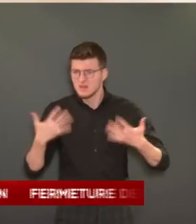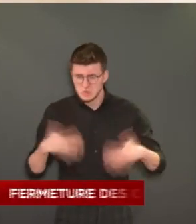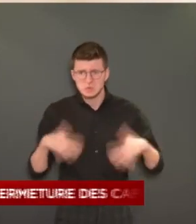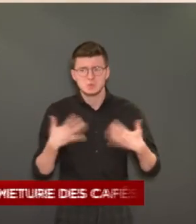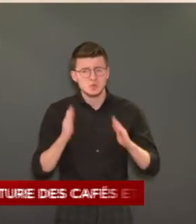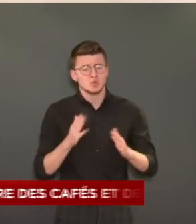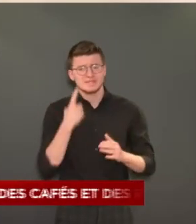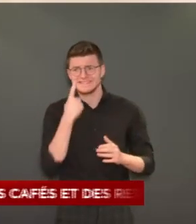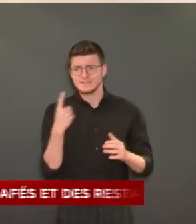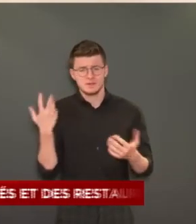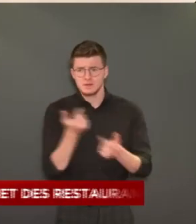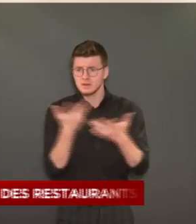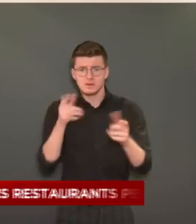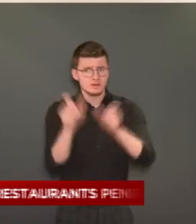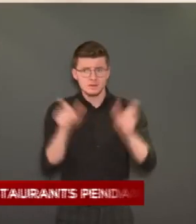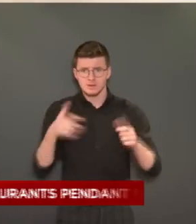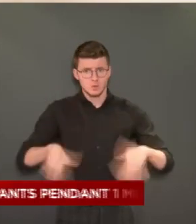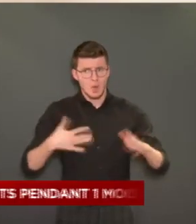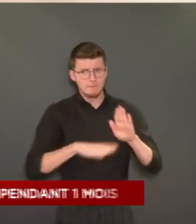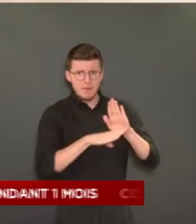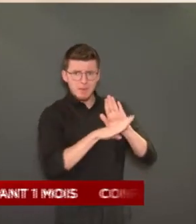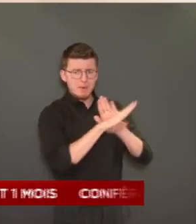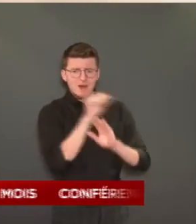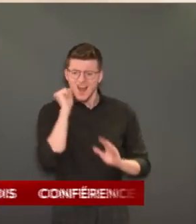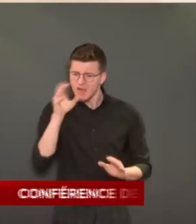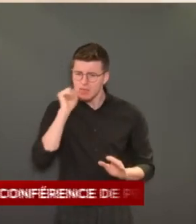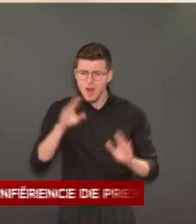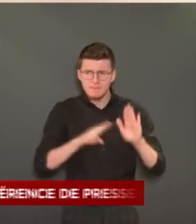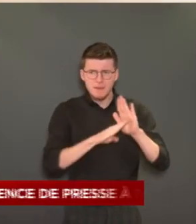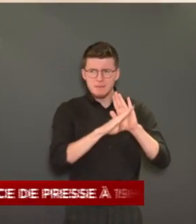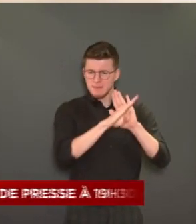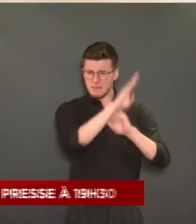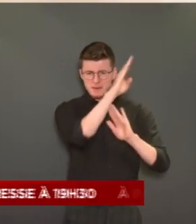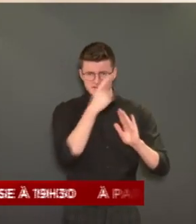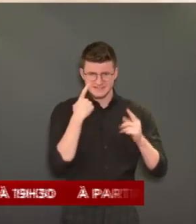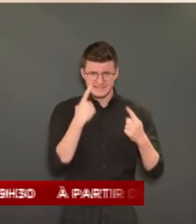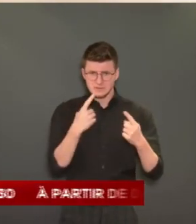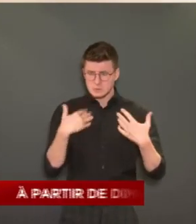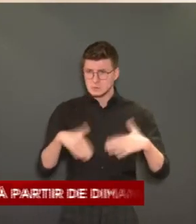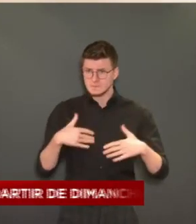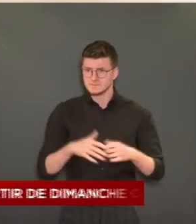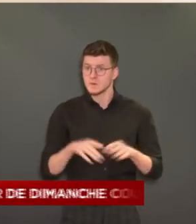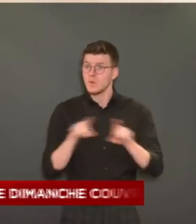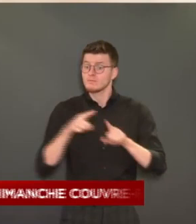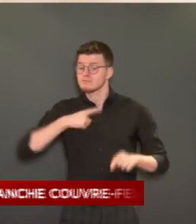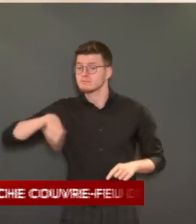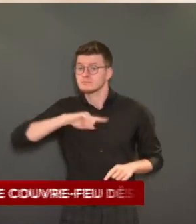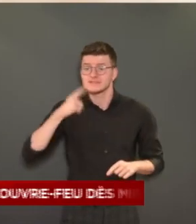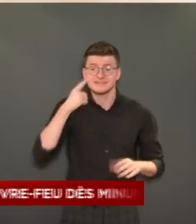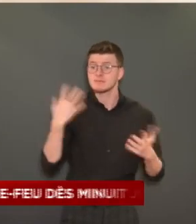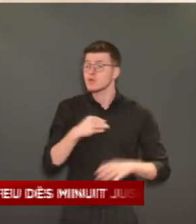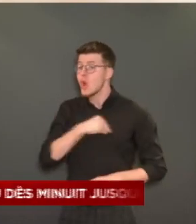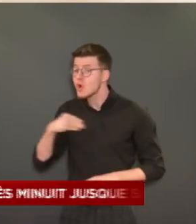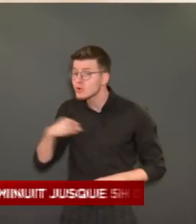nombre de stijgt contaminations ne cesse d'augmenter jour après jour. Cela augmente très rapidement. Et nous voyons